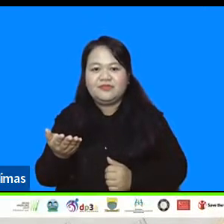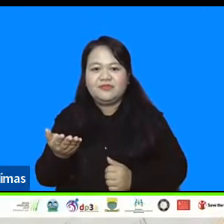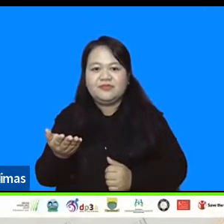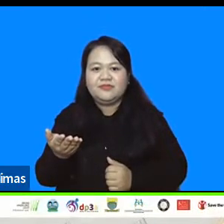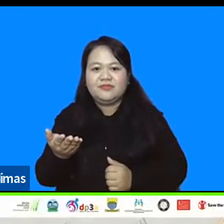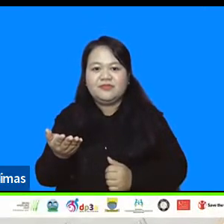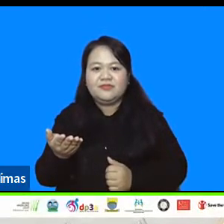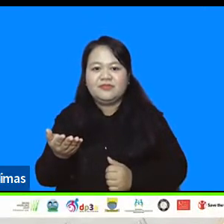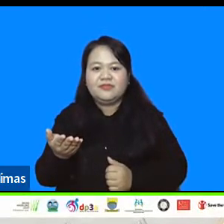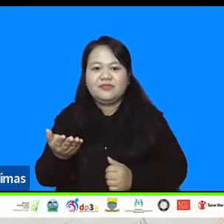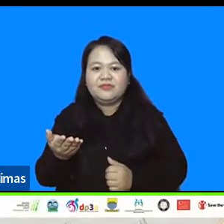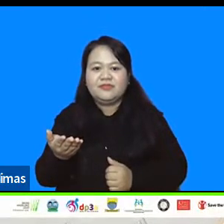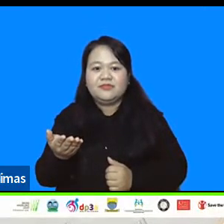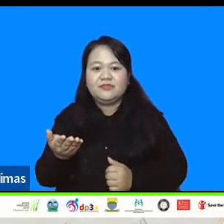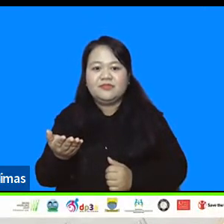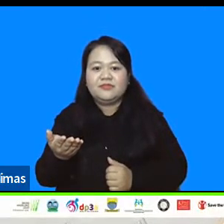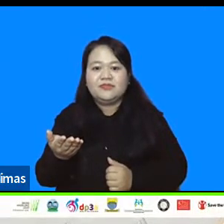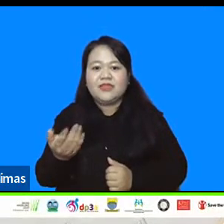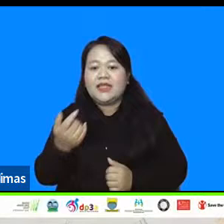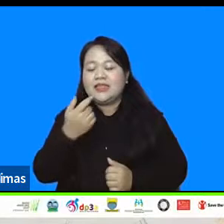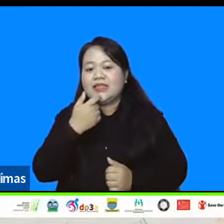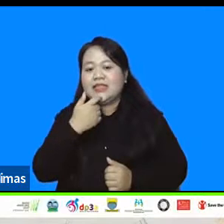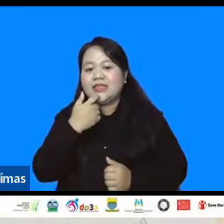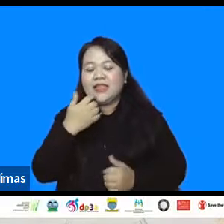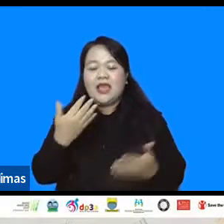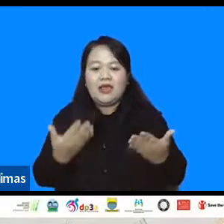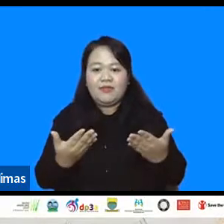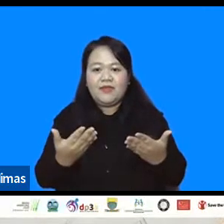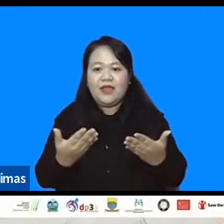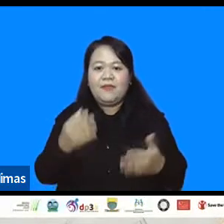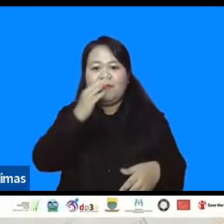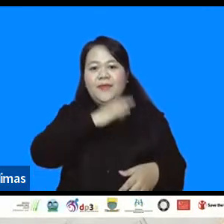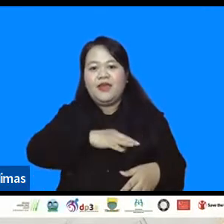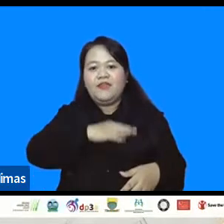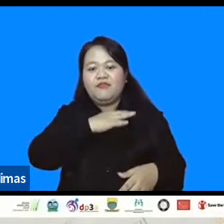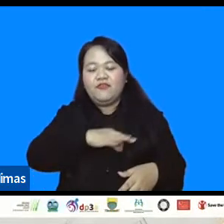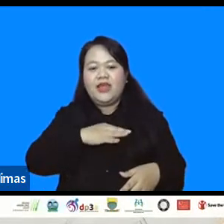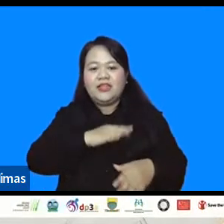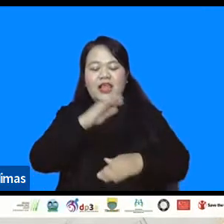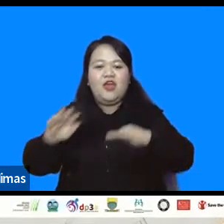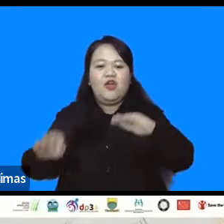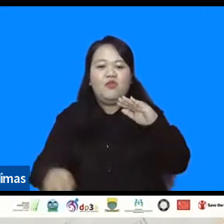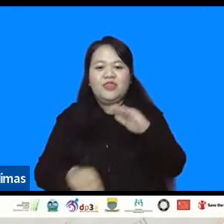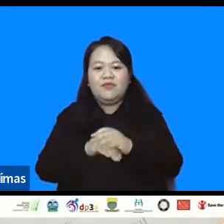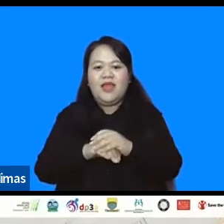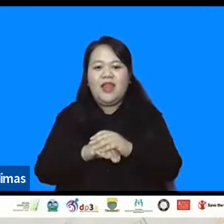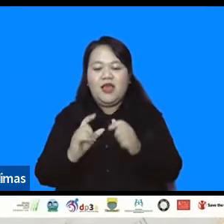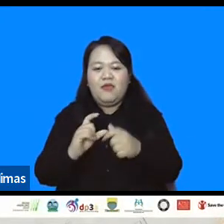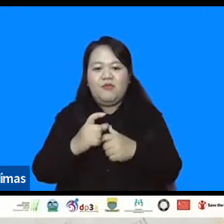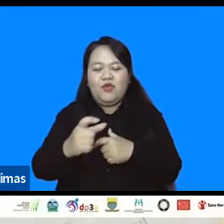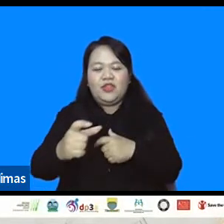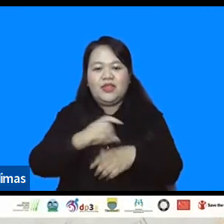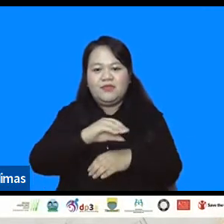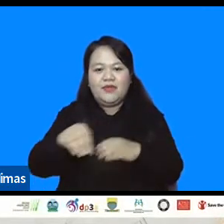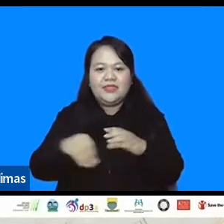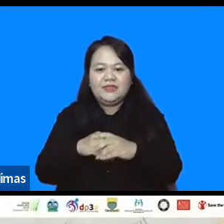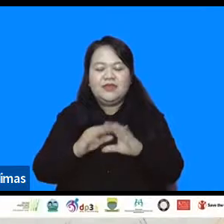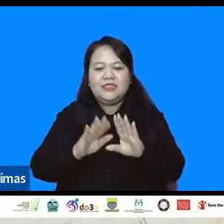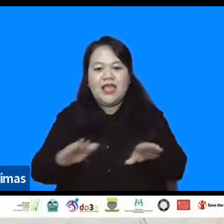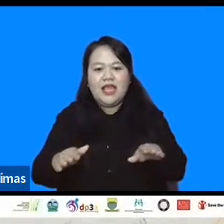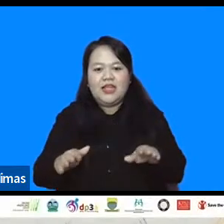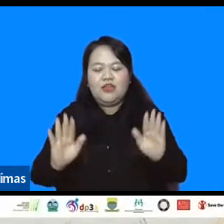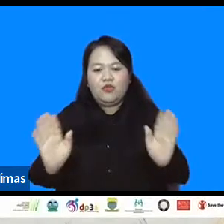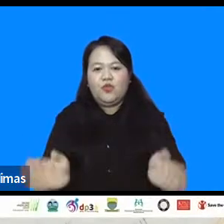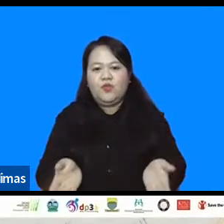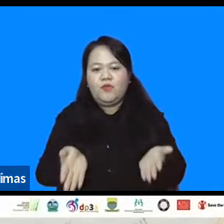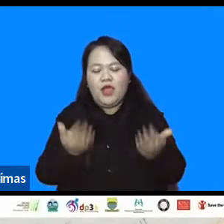di-highlight kemarin juga. tadi terkait dengan manfaatkan dan juga optimalkan proses partisipasi anak dalam